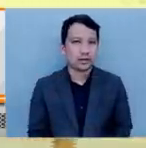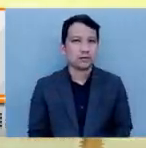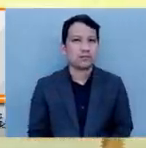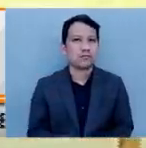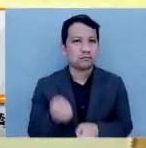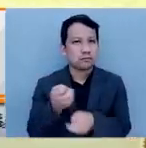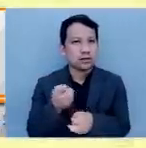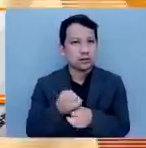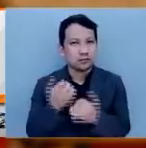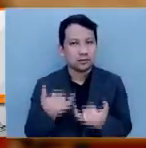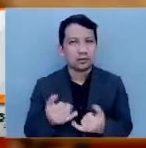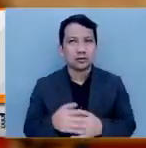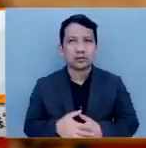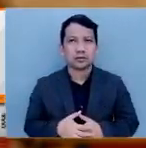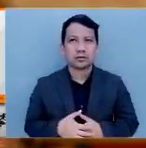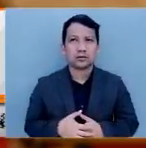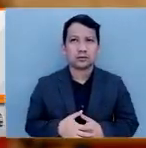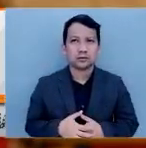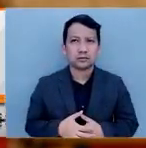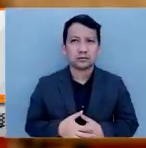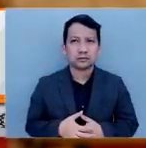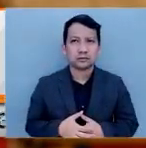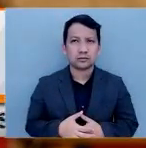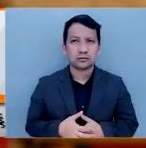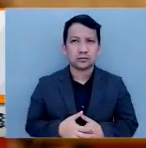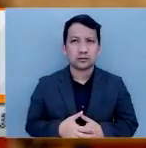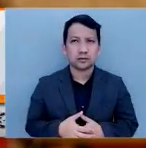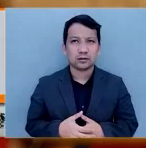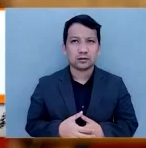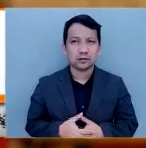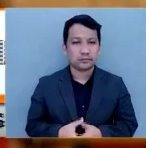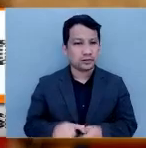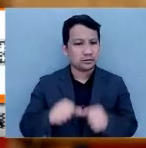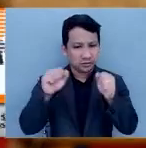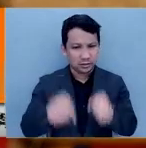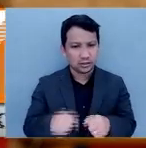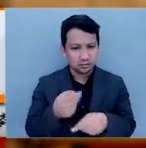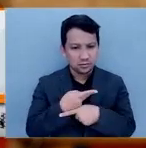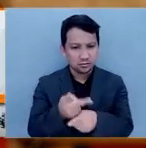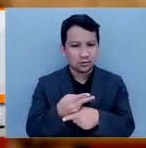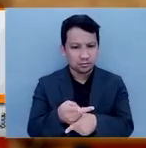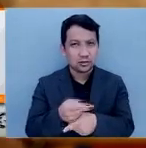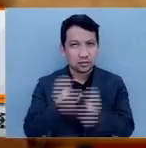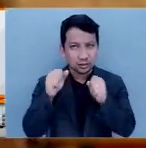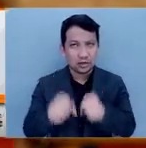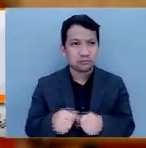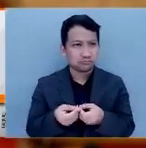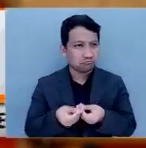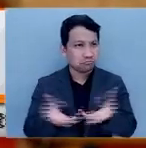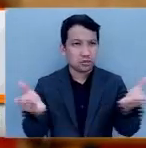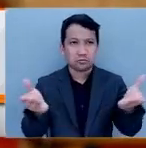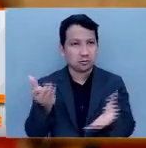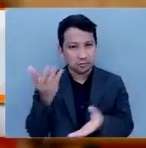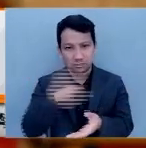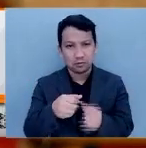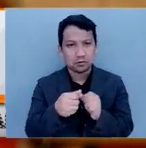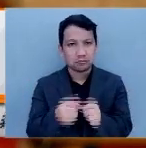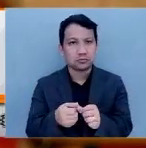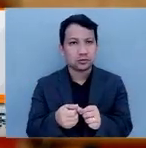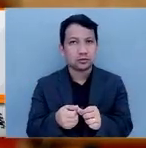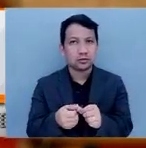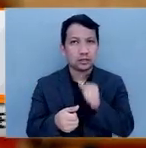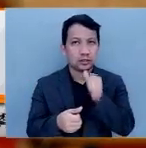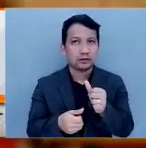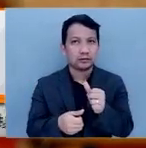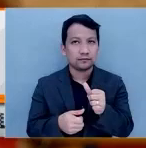pa sa ngayon. May chance lang yan. Kung maayos natin ang production natin at maging maayos ang hindi tayo